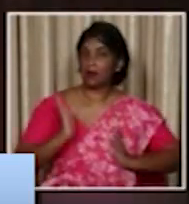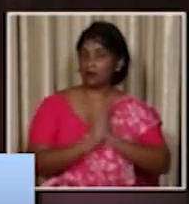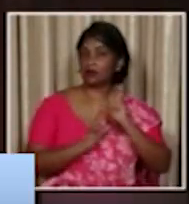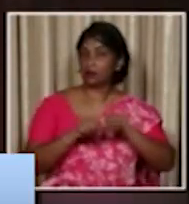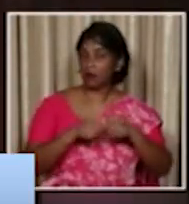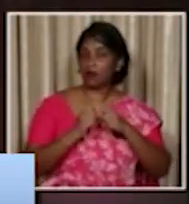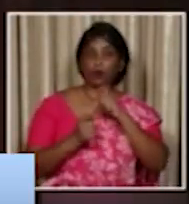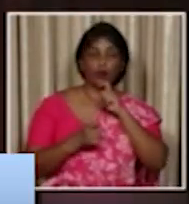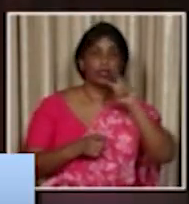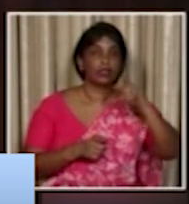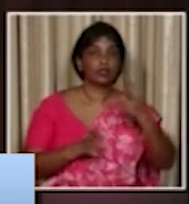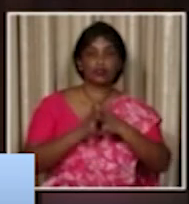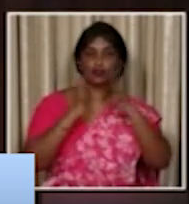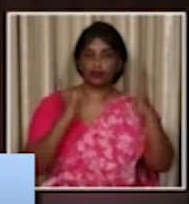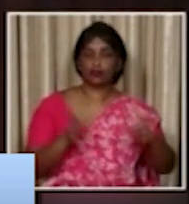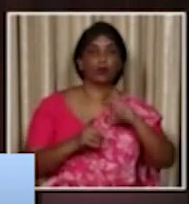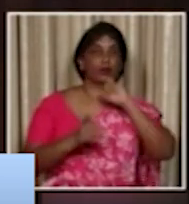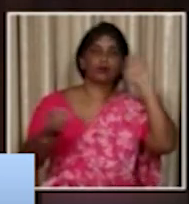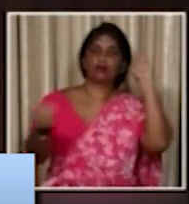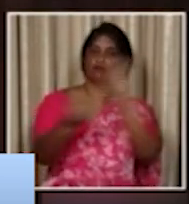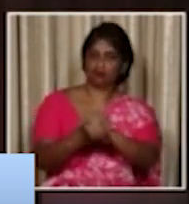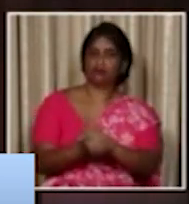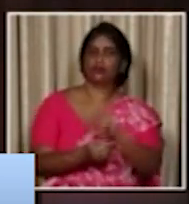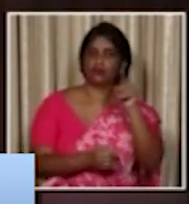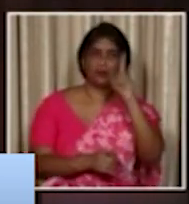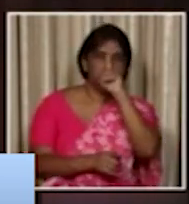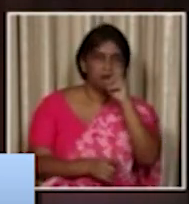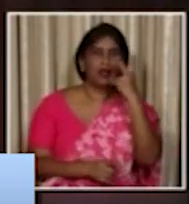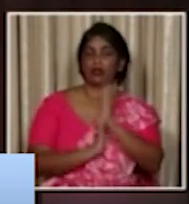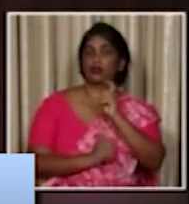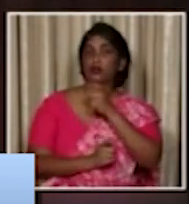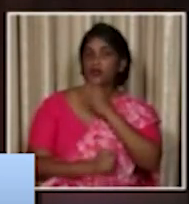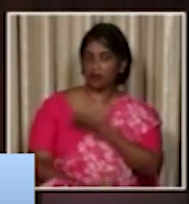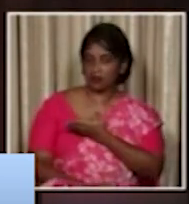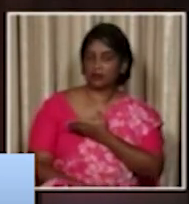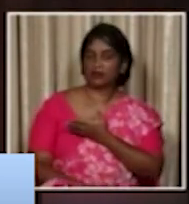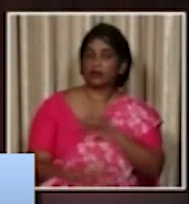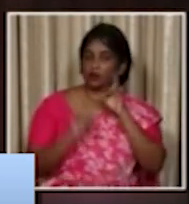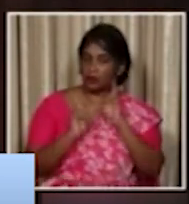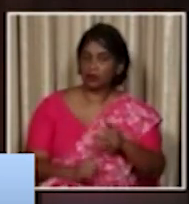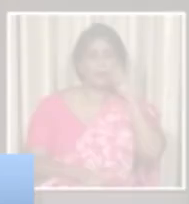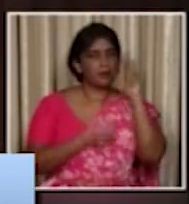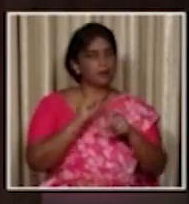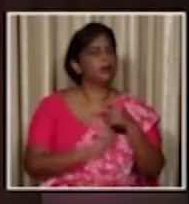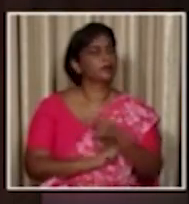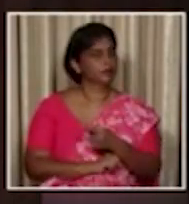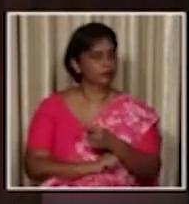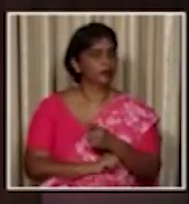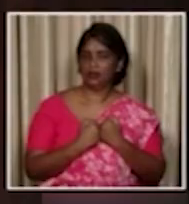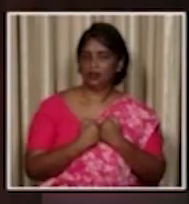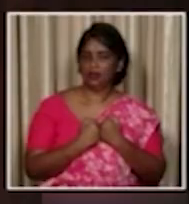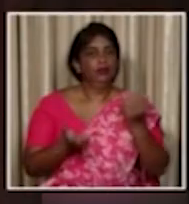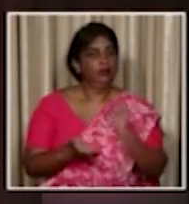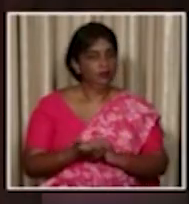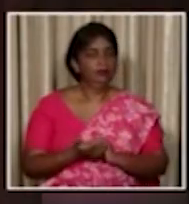නඩු විතරක් 200කට වැඩිය තියෙනවා ශේෂාධිකරණයේ. සාමාන්‍ය පුතුමා දන්නවා මාස දෙකකින් ආලා ඉවර කරන්න ඕනේ. එතකොට මේ අහිංසක මිනිසුන්ගේ ඉල්ලීමේ